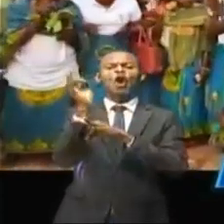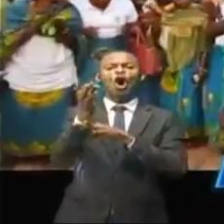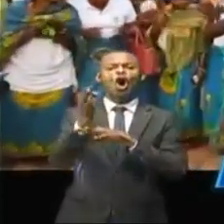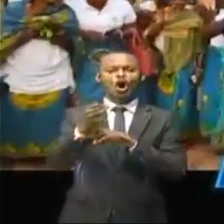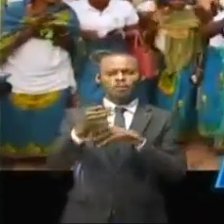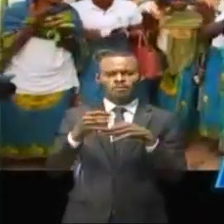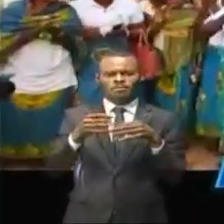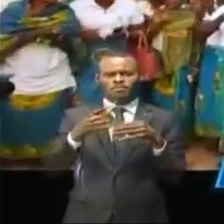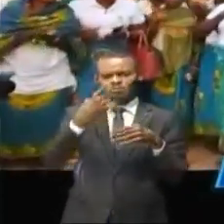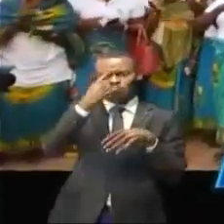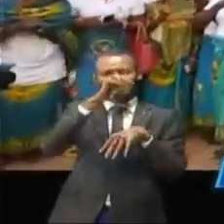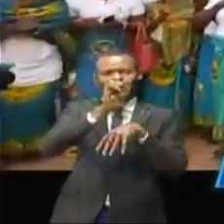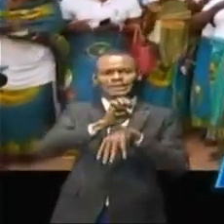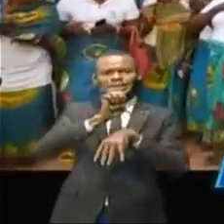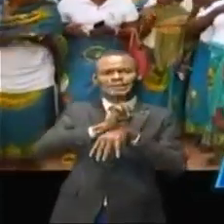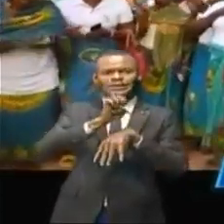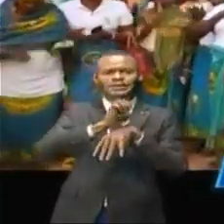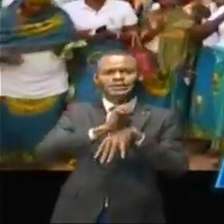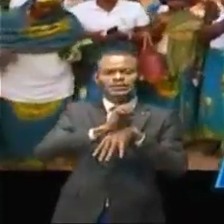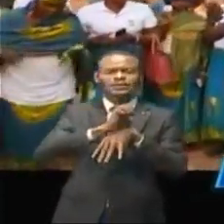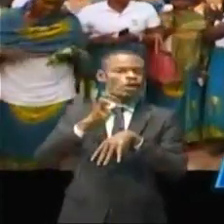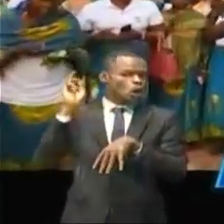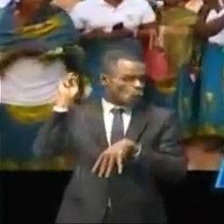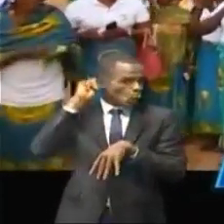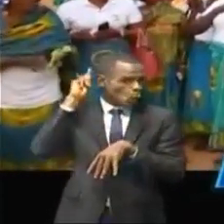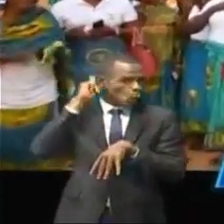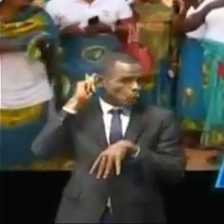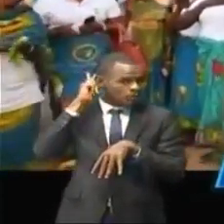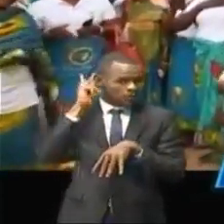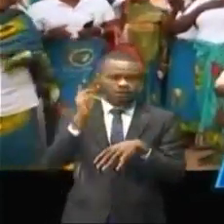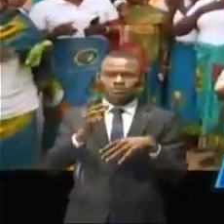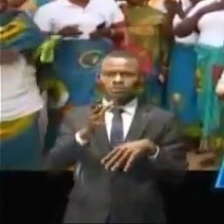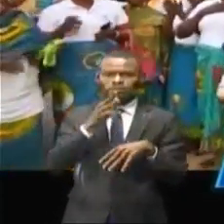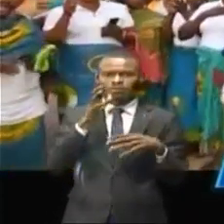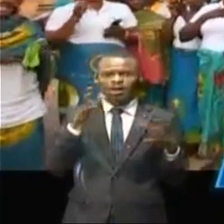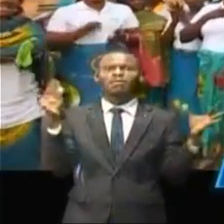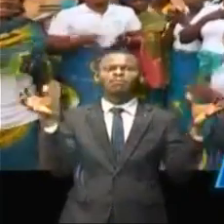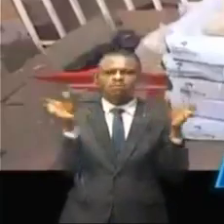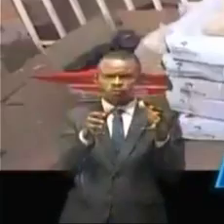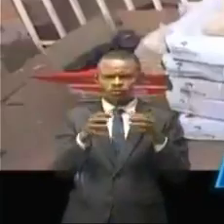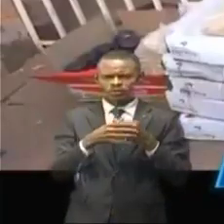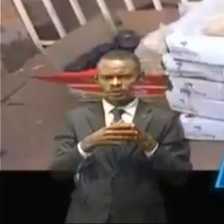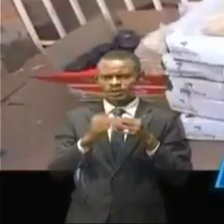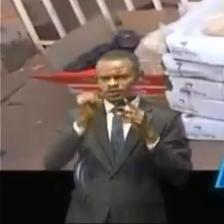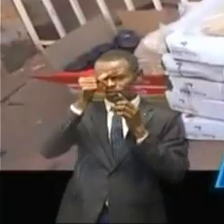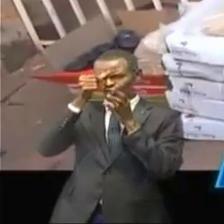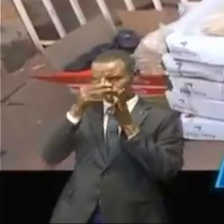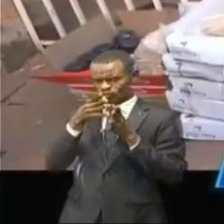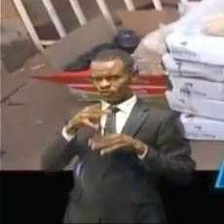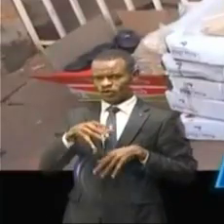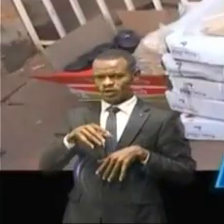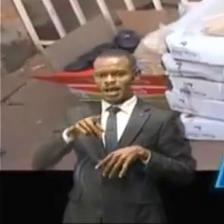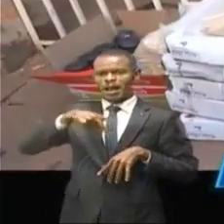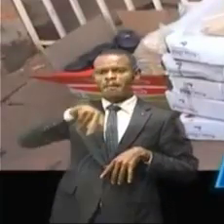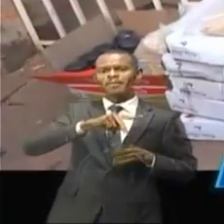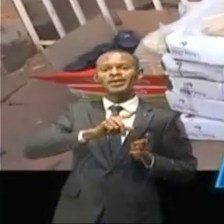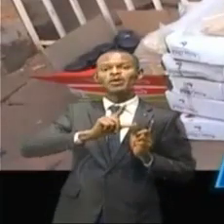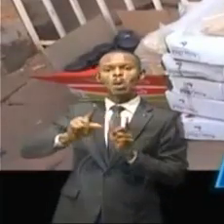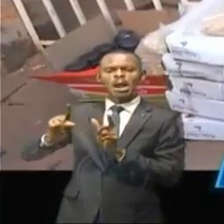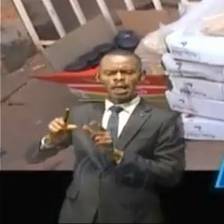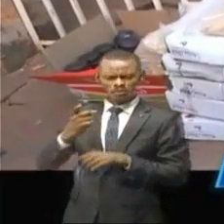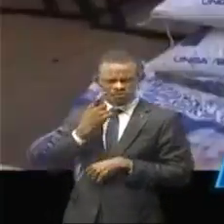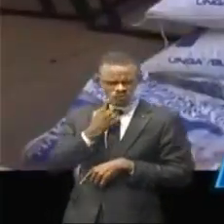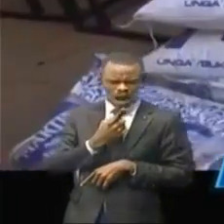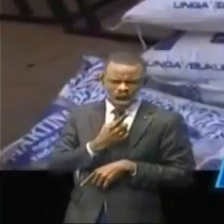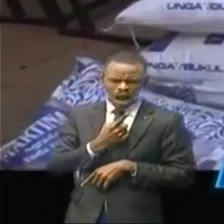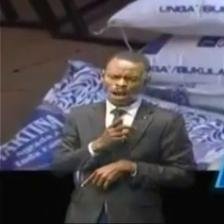La fervente catholique du Lualaba, Fifi Masuka Saini, leur a apporté de vivres pouvant couvrir leur séjour. Il s'agit notamment de